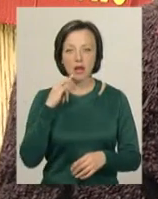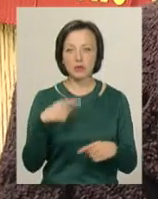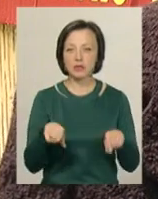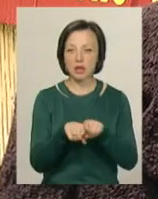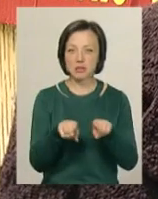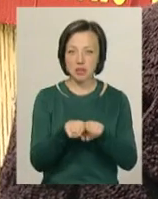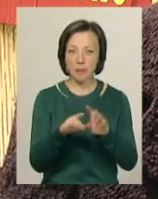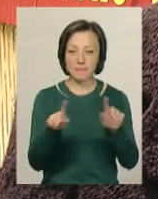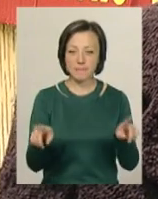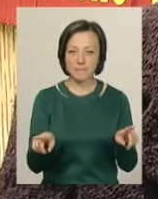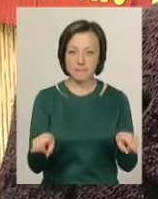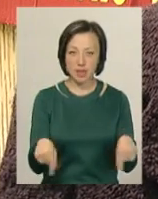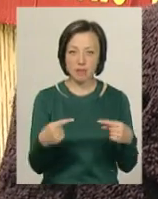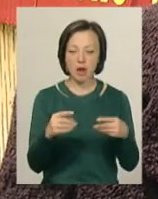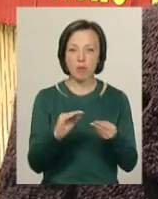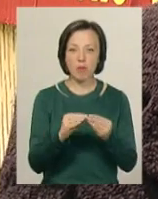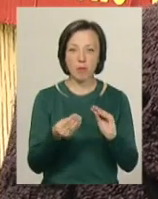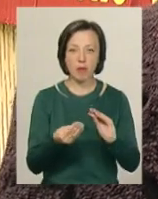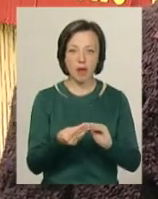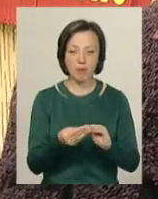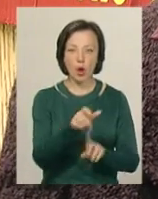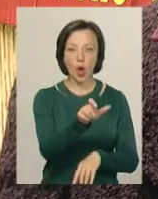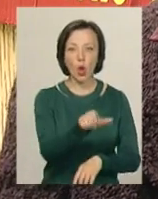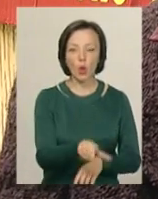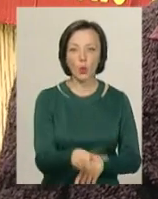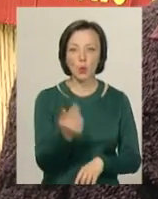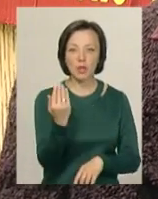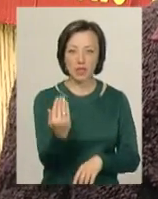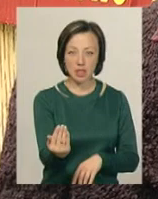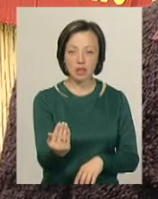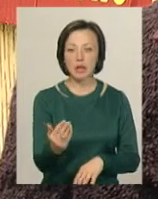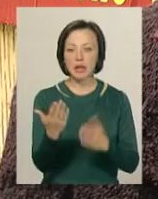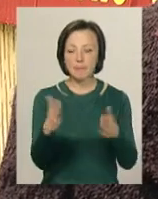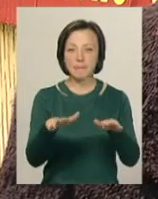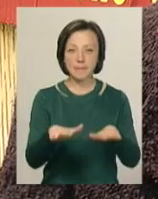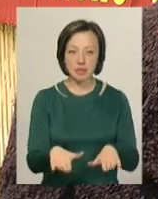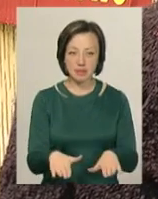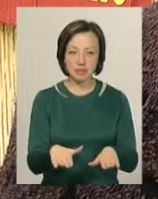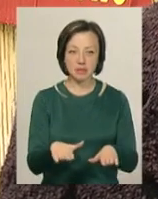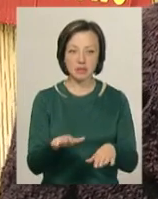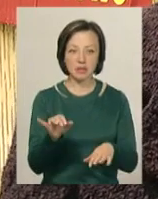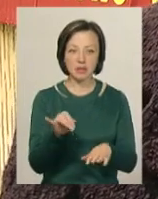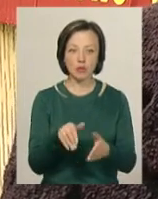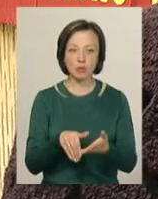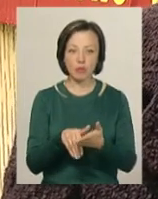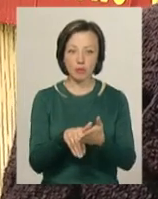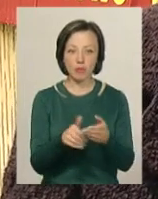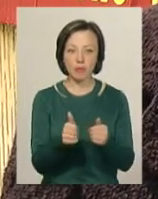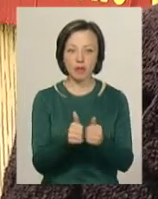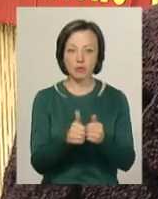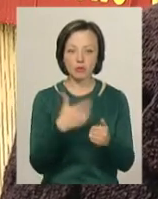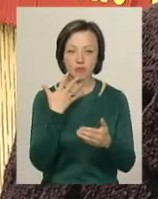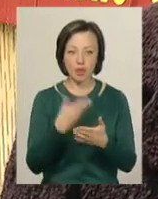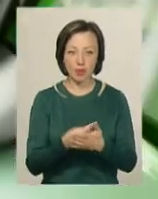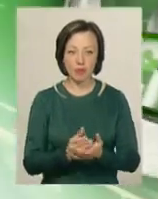само піднімає проблеми людини, її місце цього і допомоги ближньому